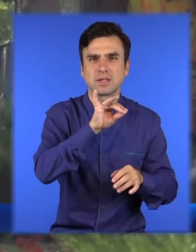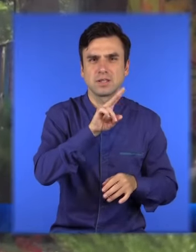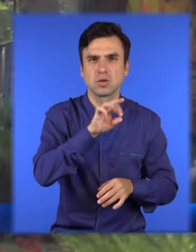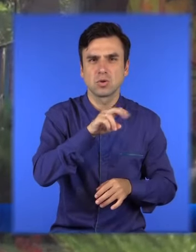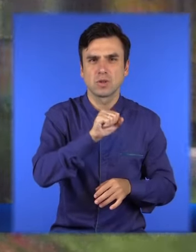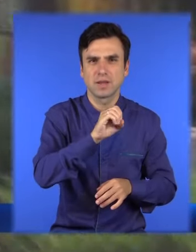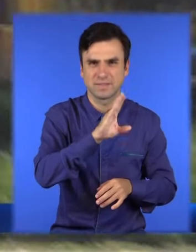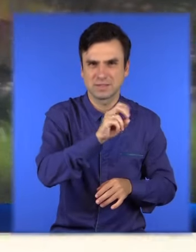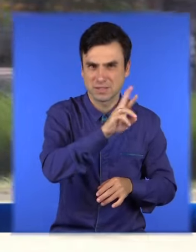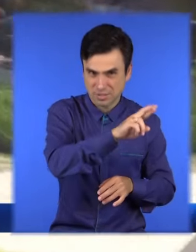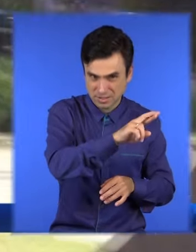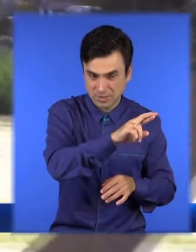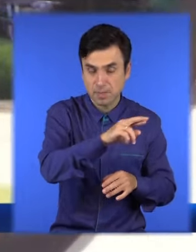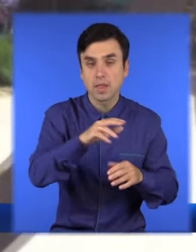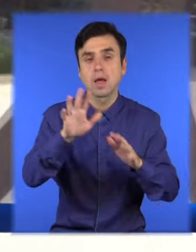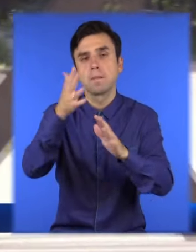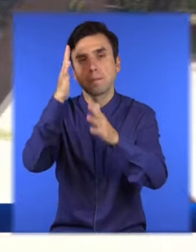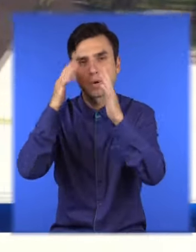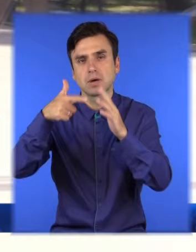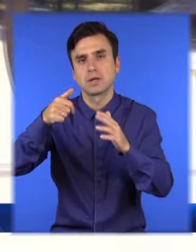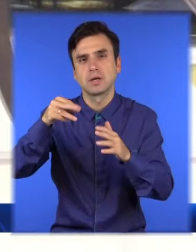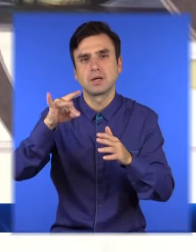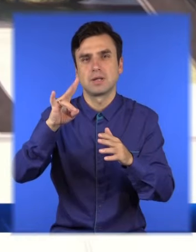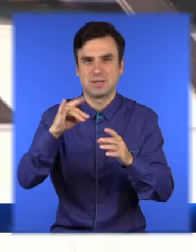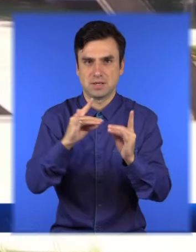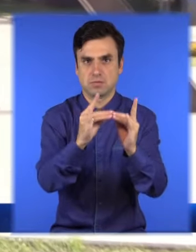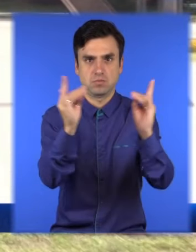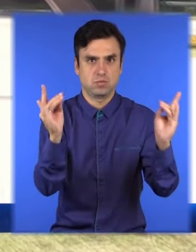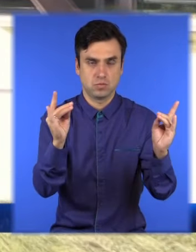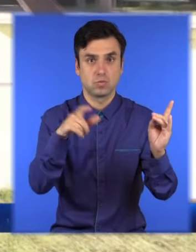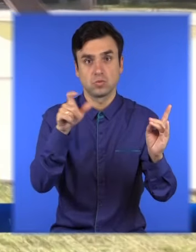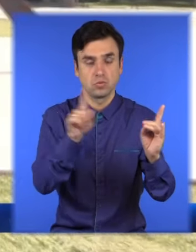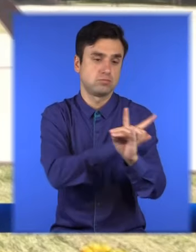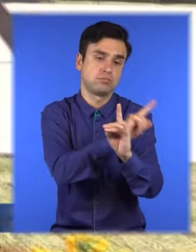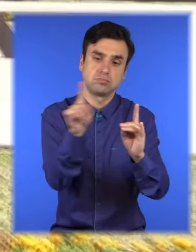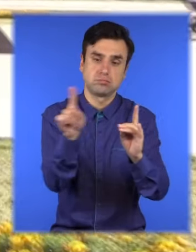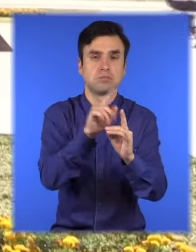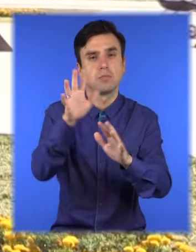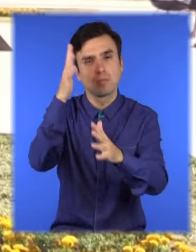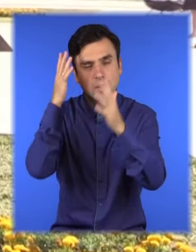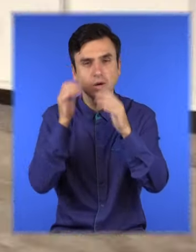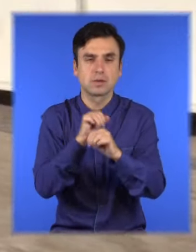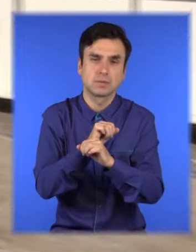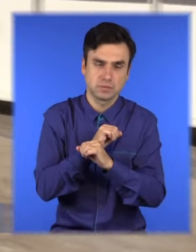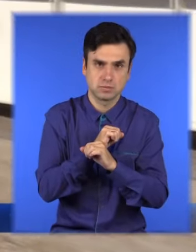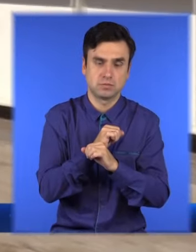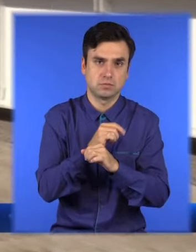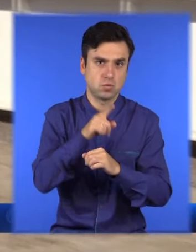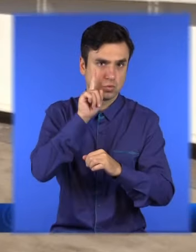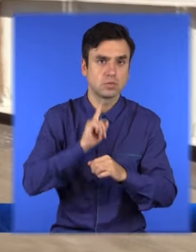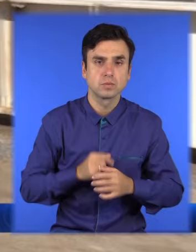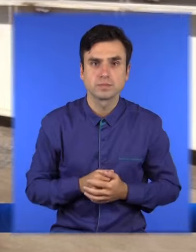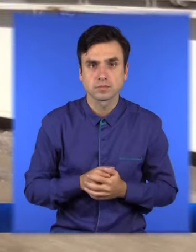Гагаріна. Реалізація проєкту дозволить мешканцям району комфортніше добиратися до культурної частини міста. За